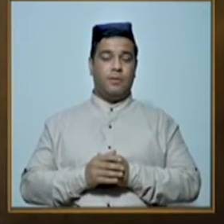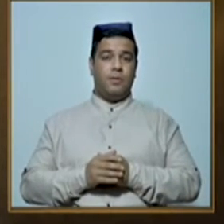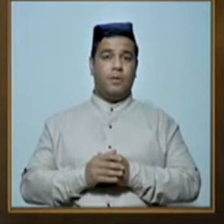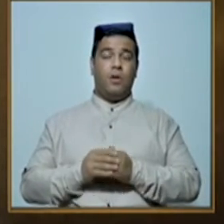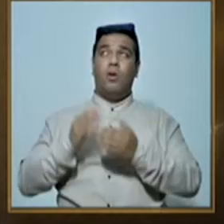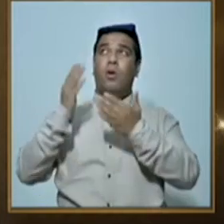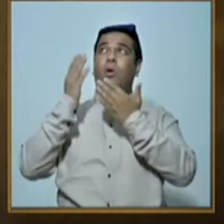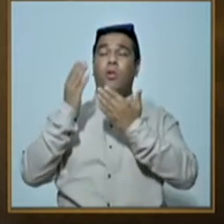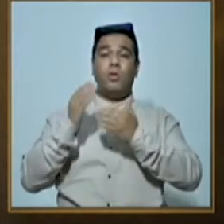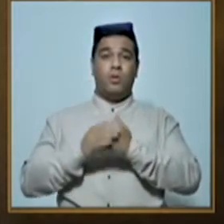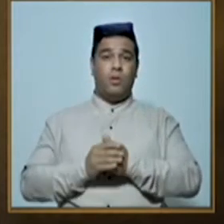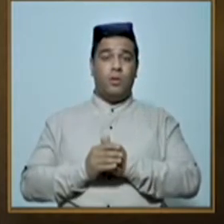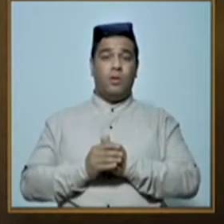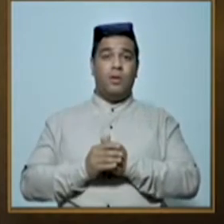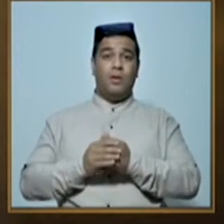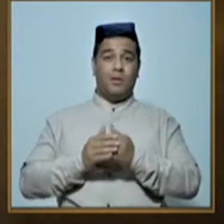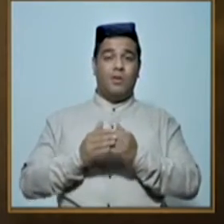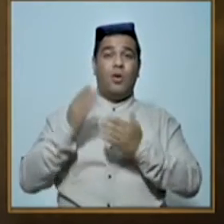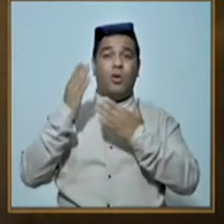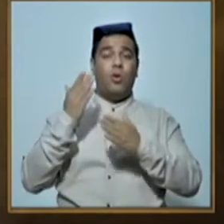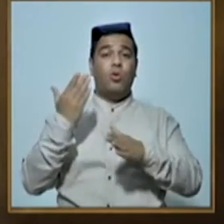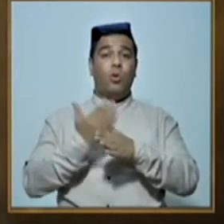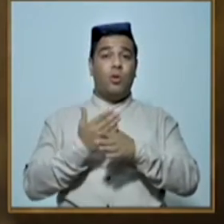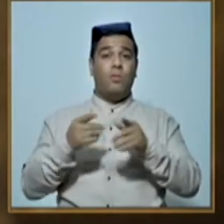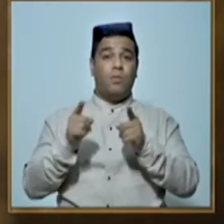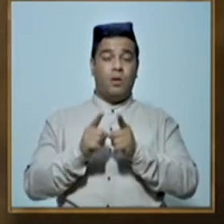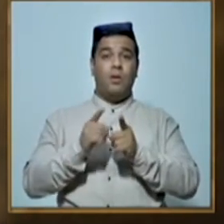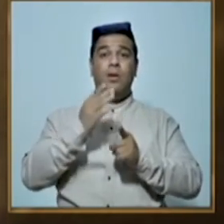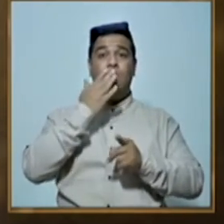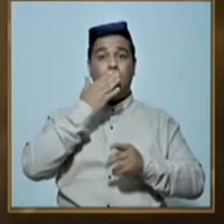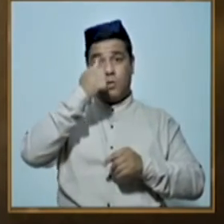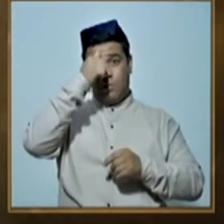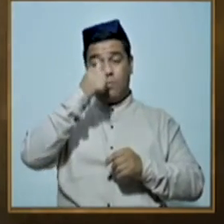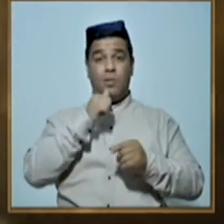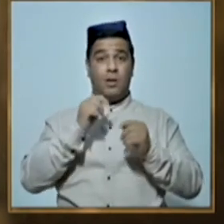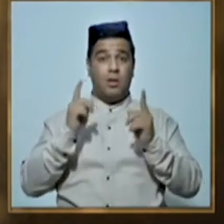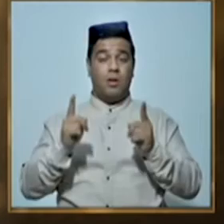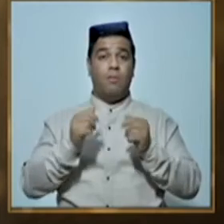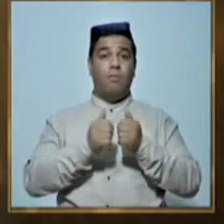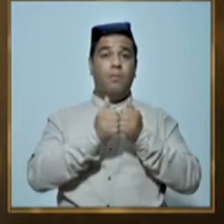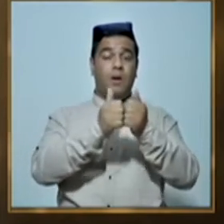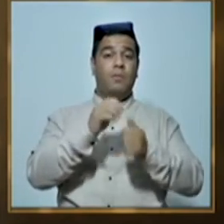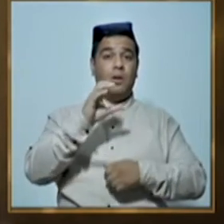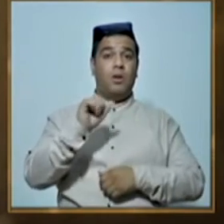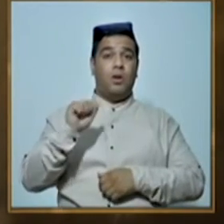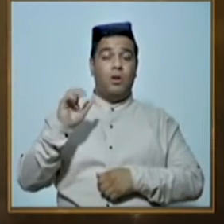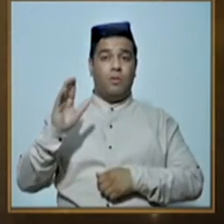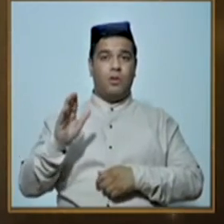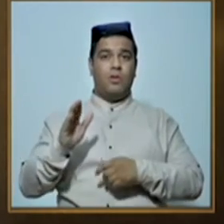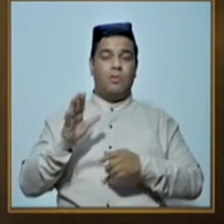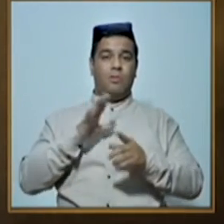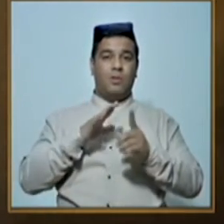Allah subhanahu ve teala'nın yardımı bilen bana şimdi okşagan Ramazan ayı da Resul-i Ekrem aleyhissalatu vesselam